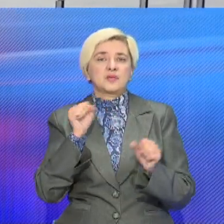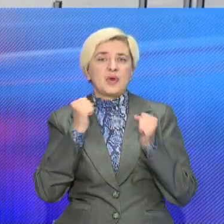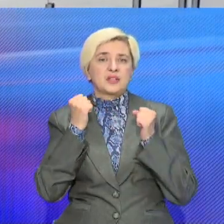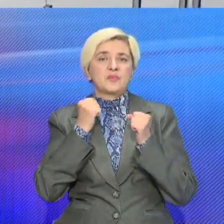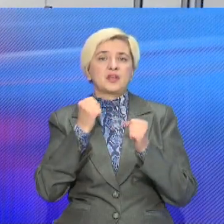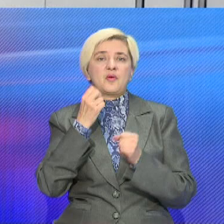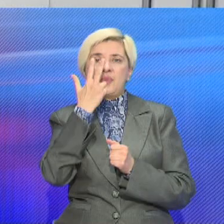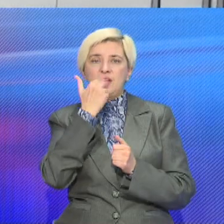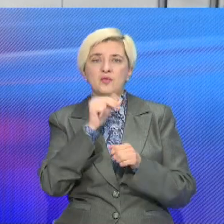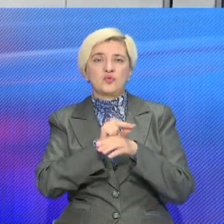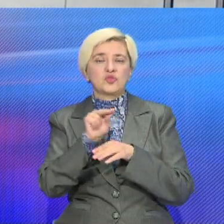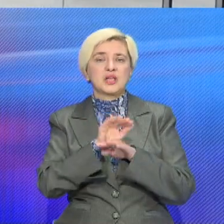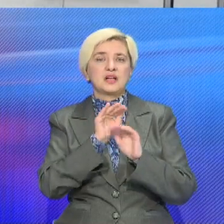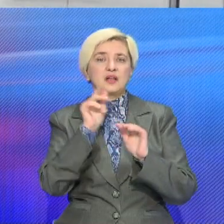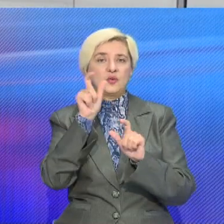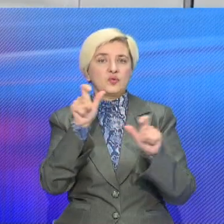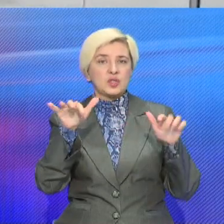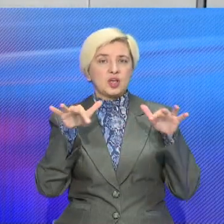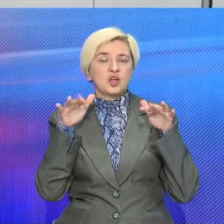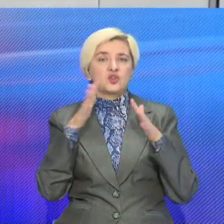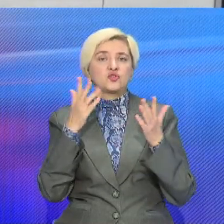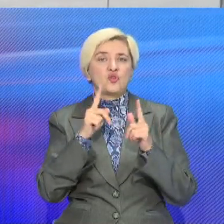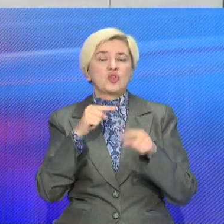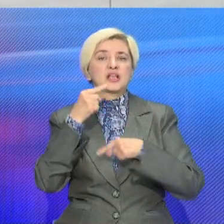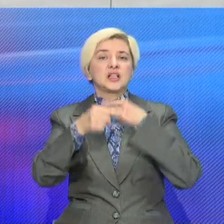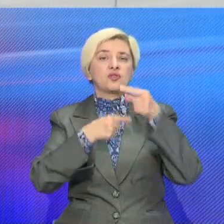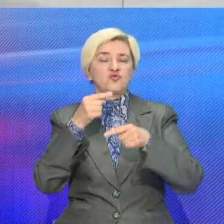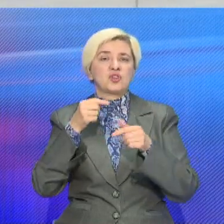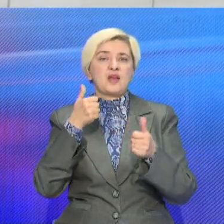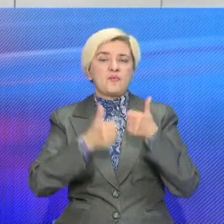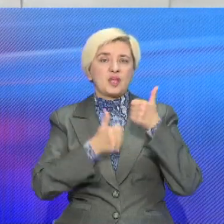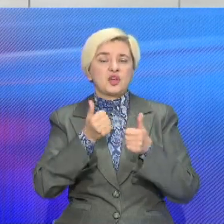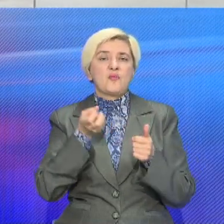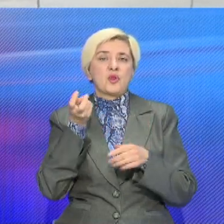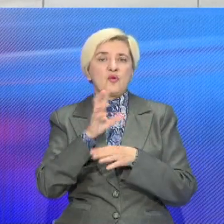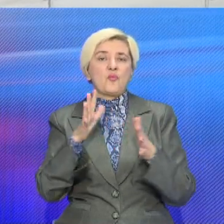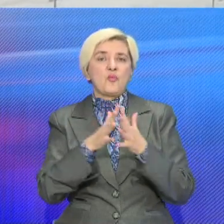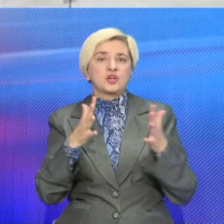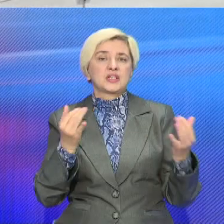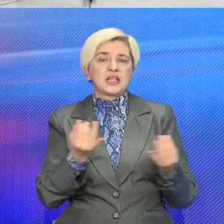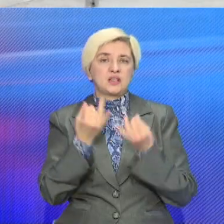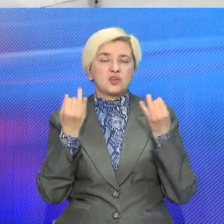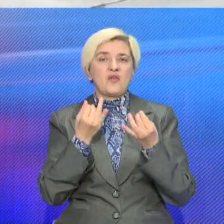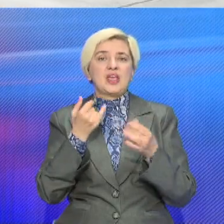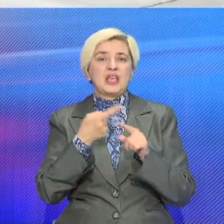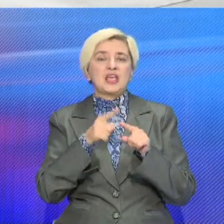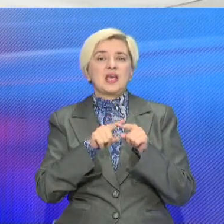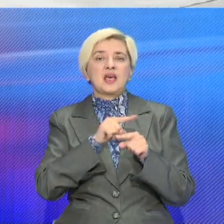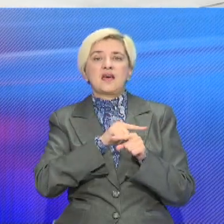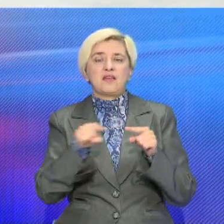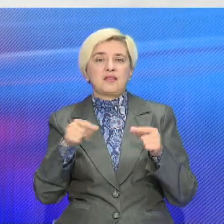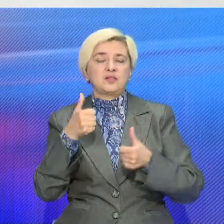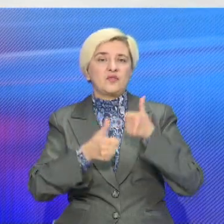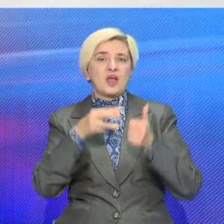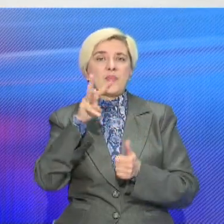таго, што на другі матч яны выходзяць яшчэ больш зараджанымі і сабранымі. Міні-серыя з металургам таму пацвярджэнне. Сустрэча